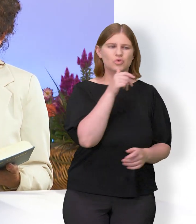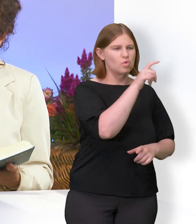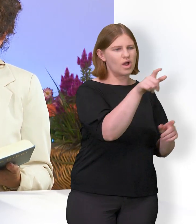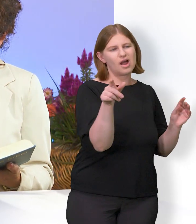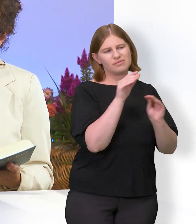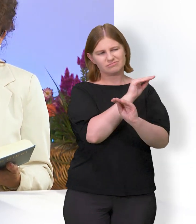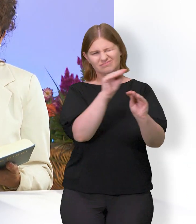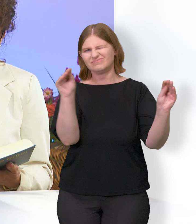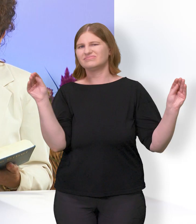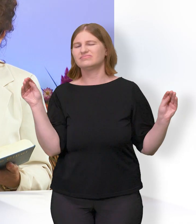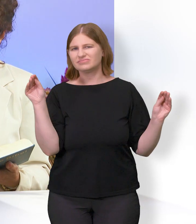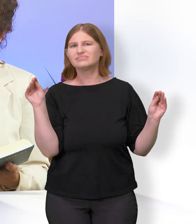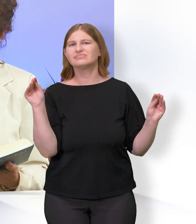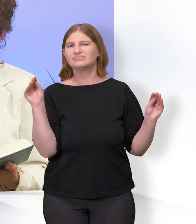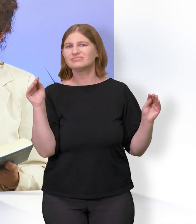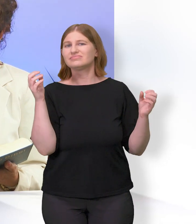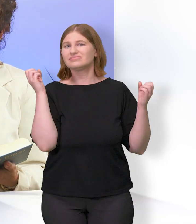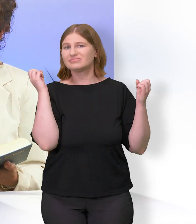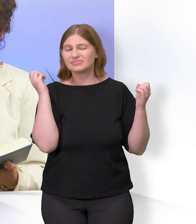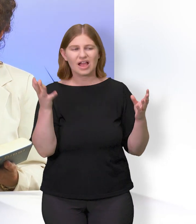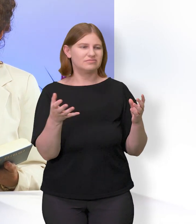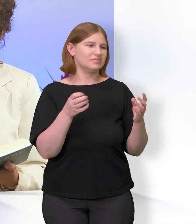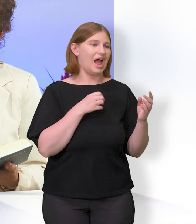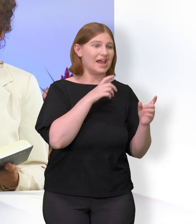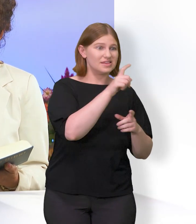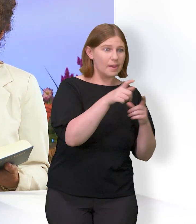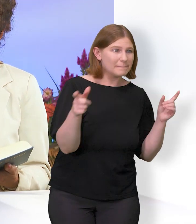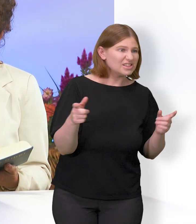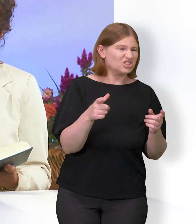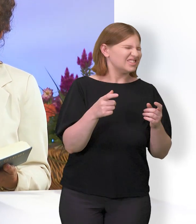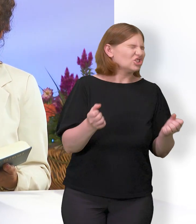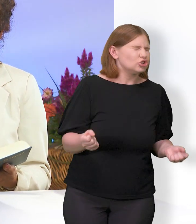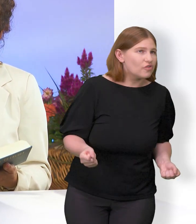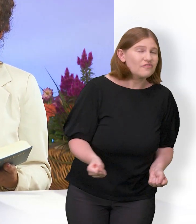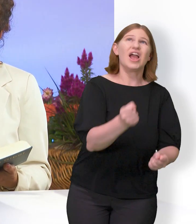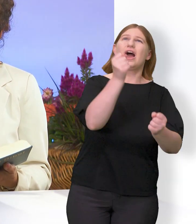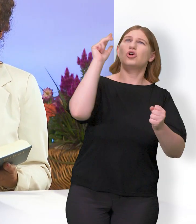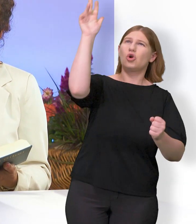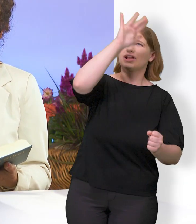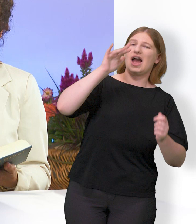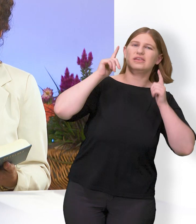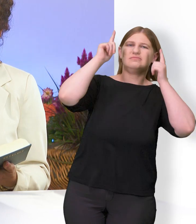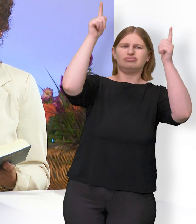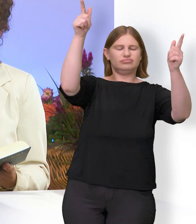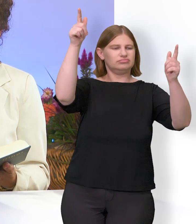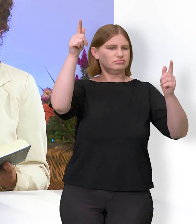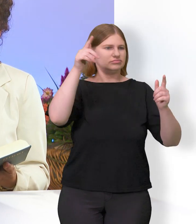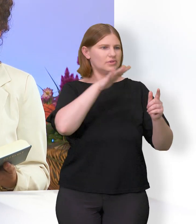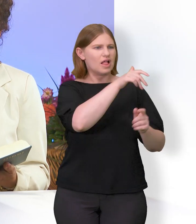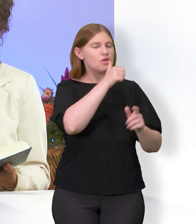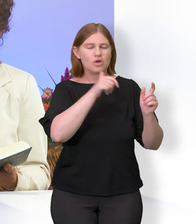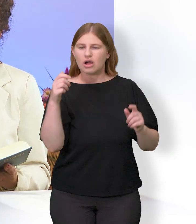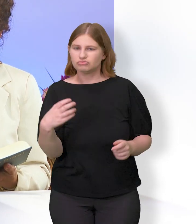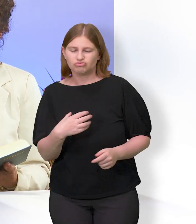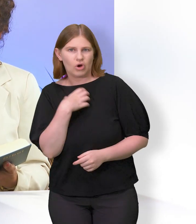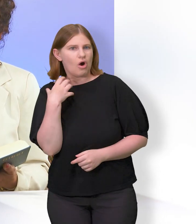Jüngern: Wie schwer werden die Reichen in das Reich Gottes kommen? Die Jünger aber entsetzten sich über seine